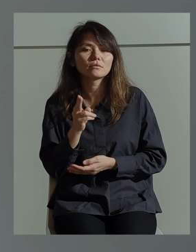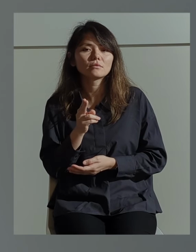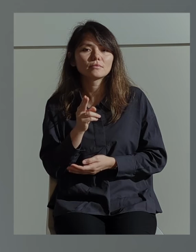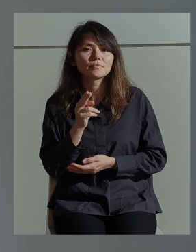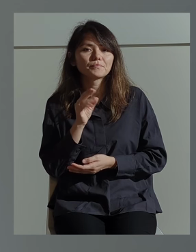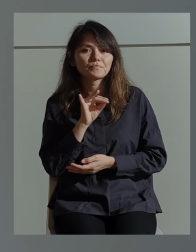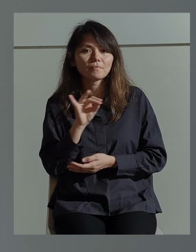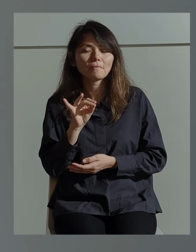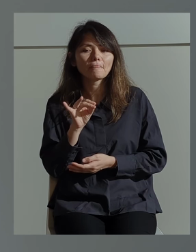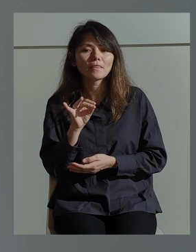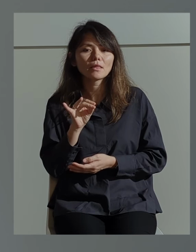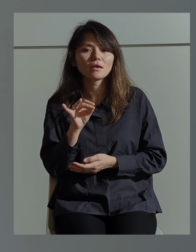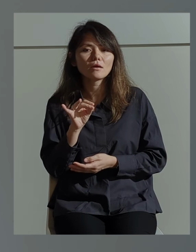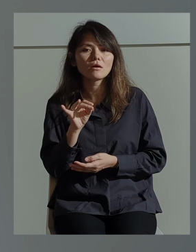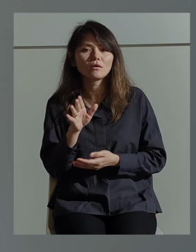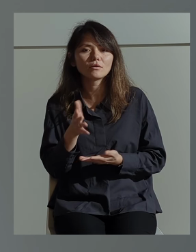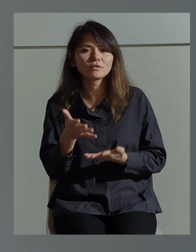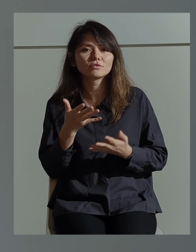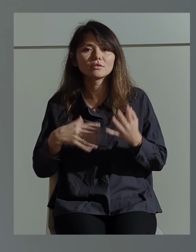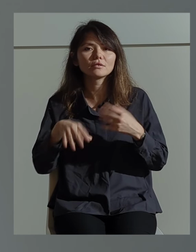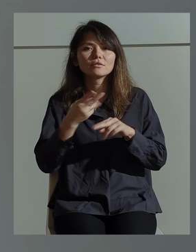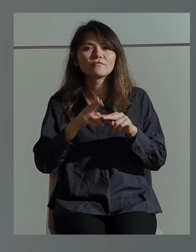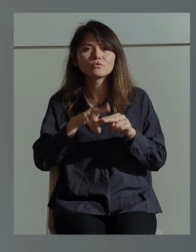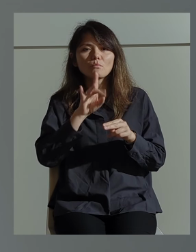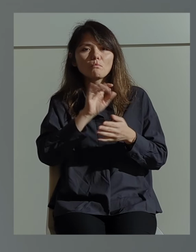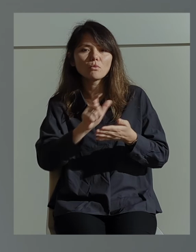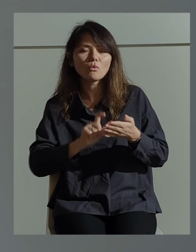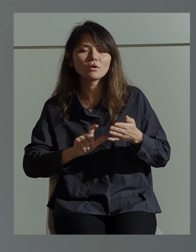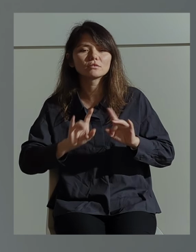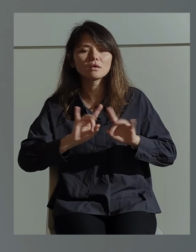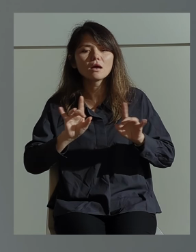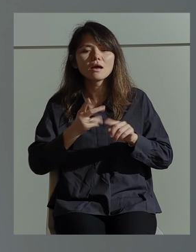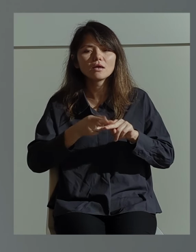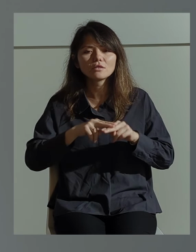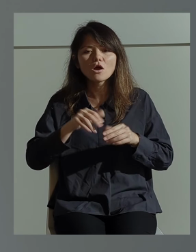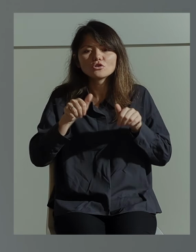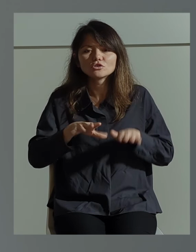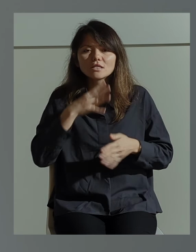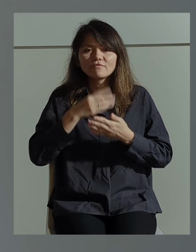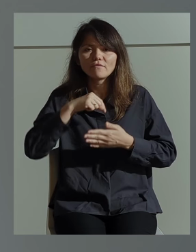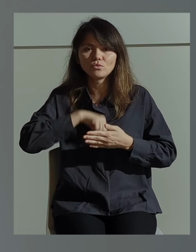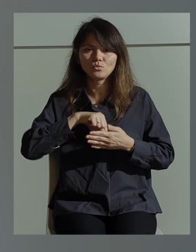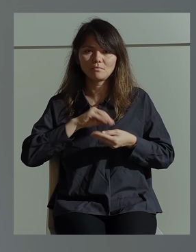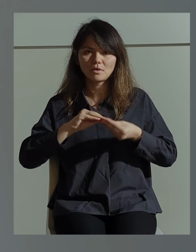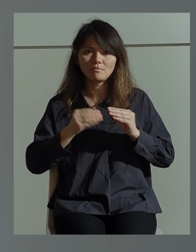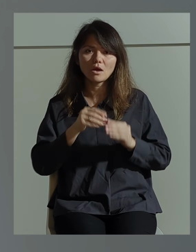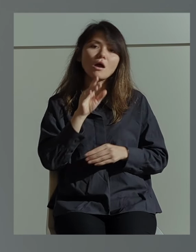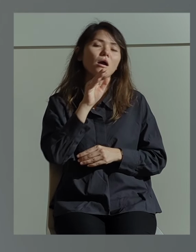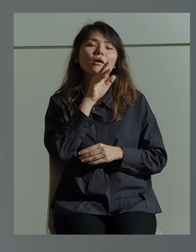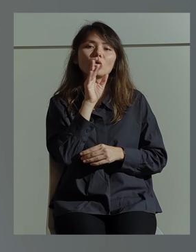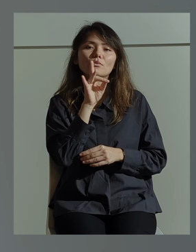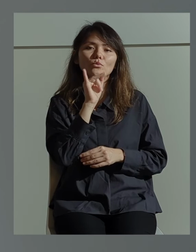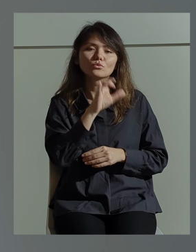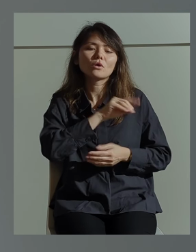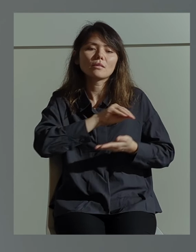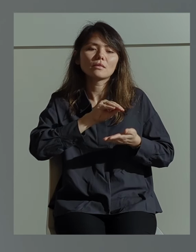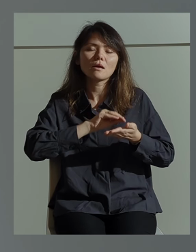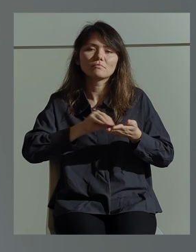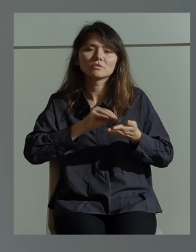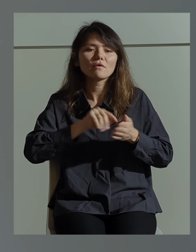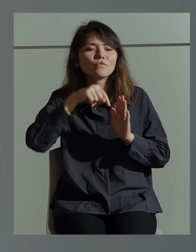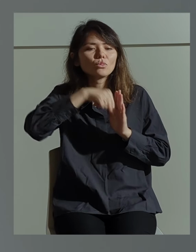Вот и соответственно вся эта Романия проза Решала какие-то свои внутренние проблемы Вот например Пруст описал внутреннюю